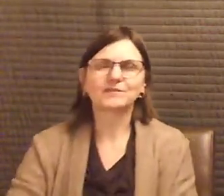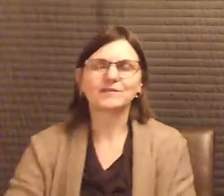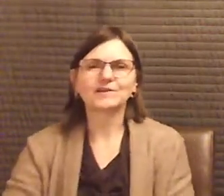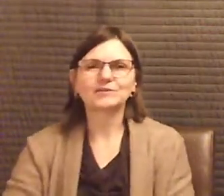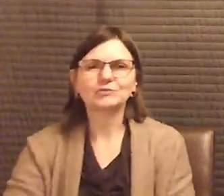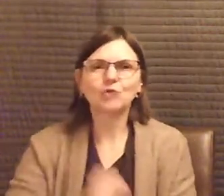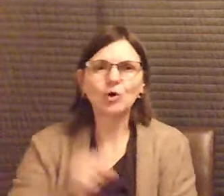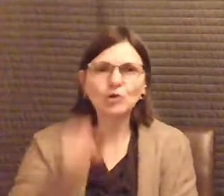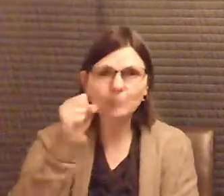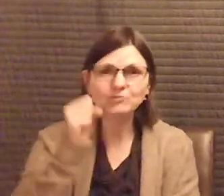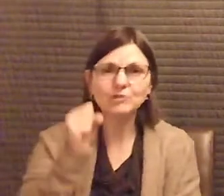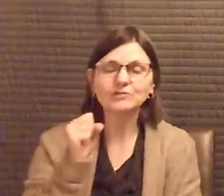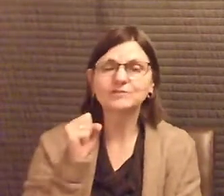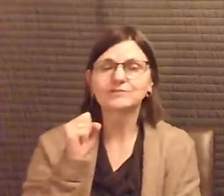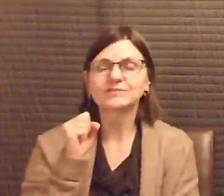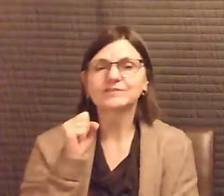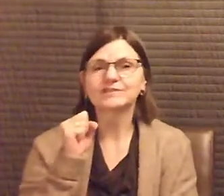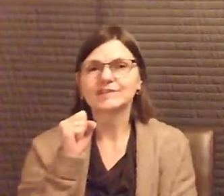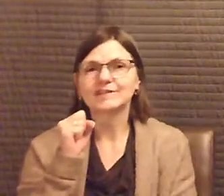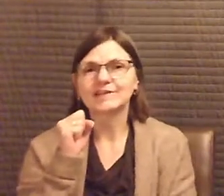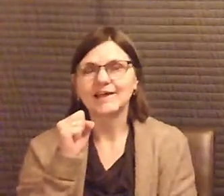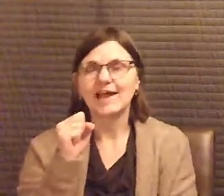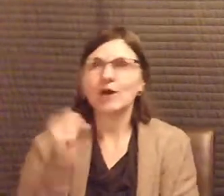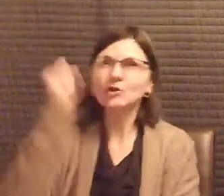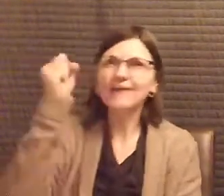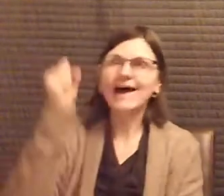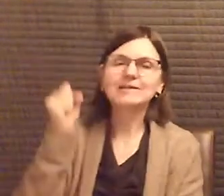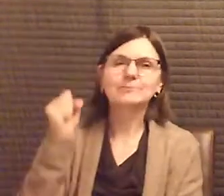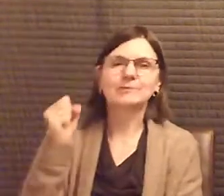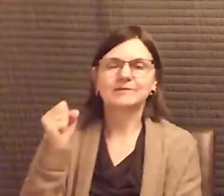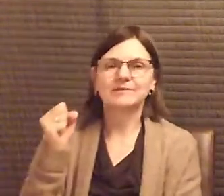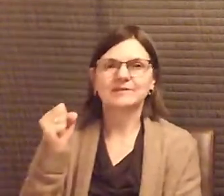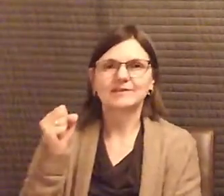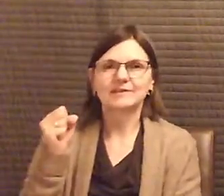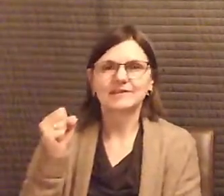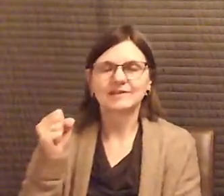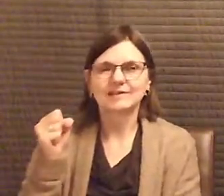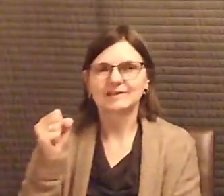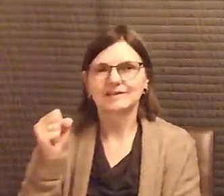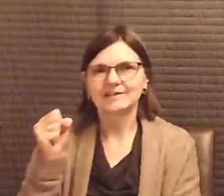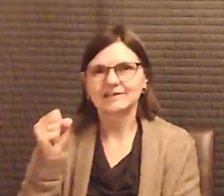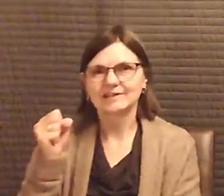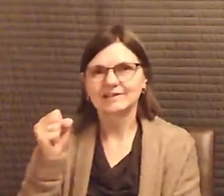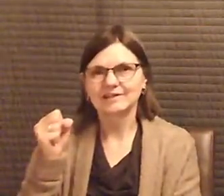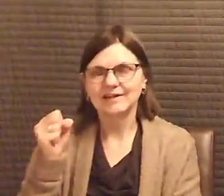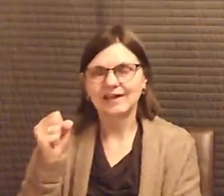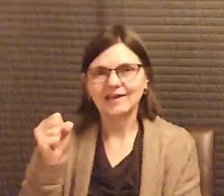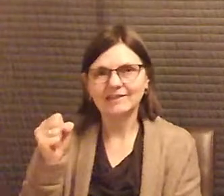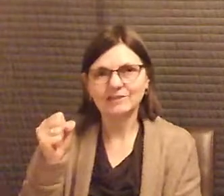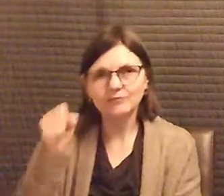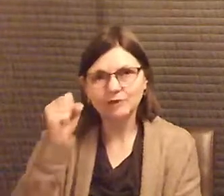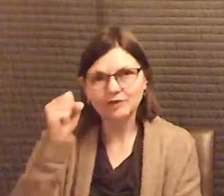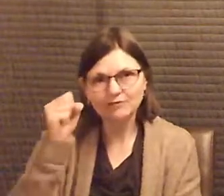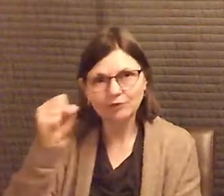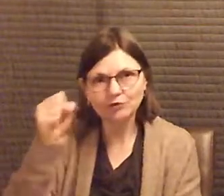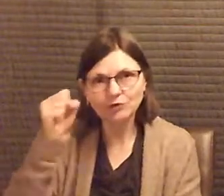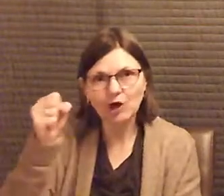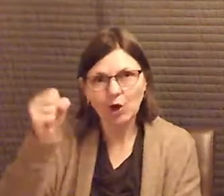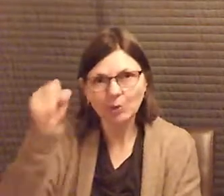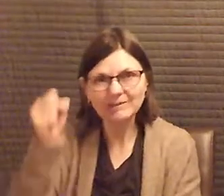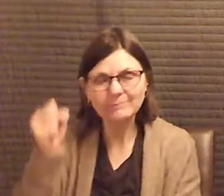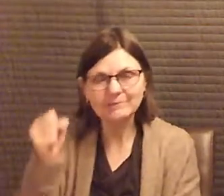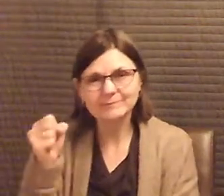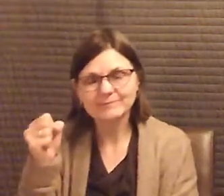kin studentenkorps ton kolen bang dat ik goed ben school de soennah en het vooruit vol